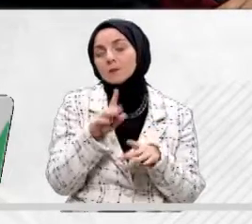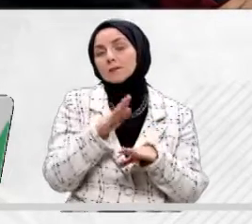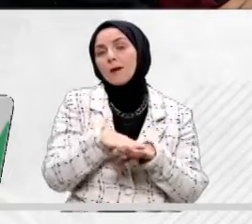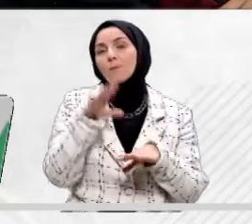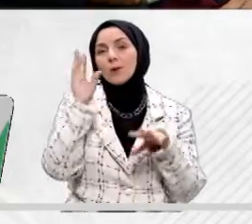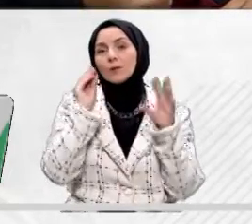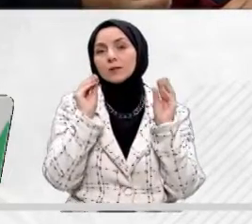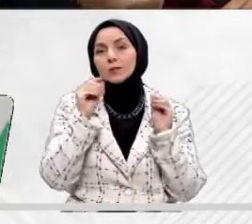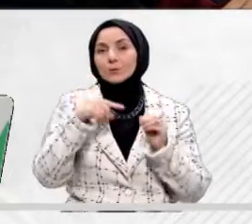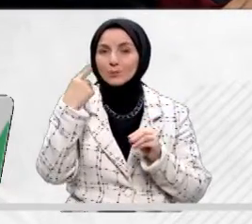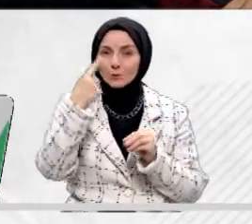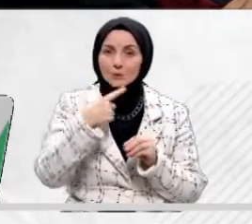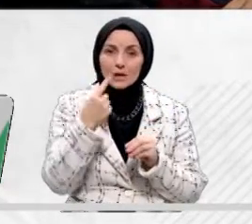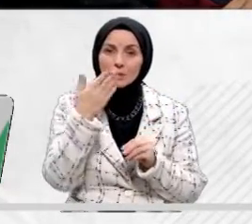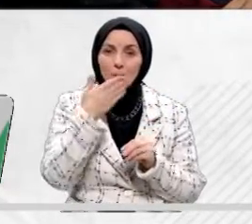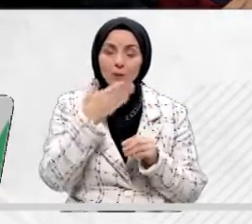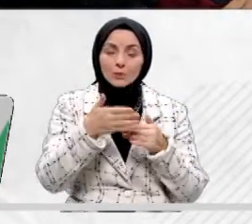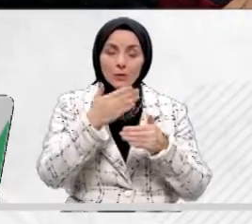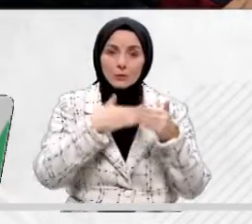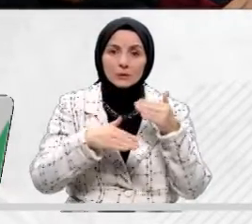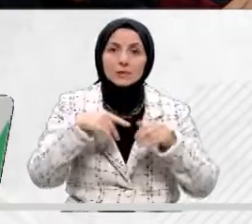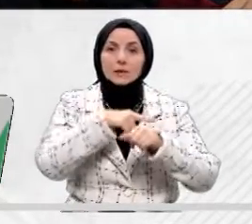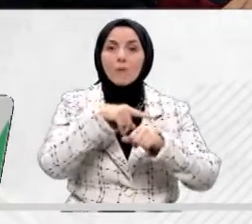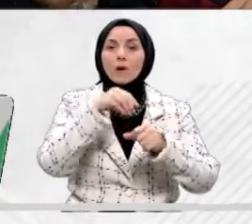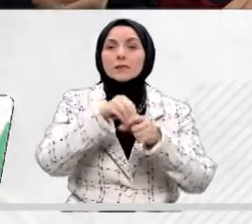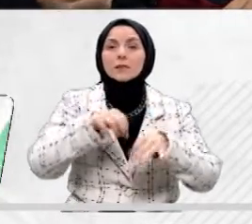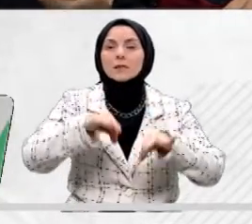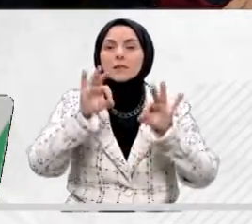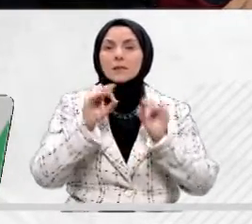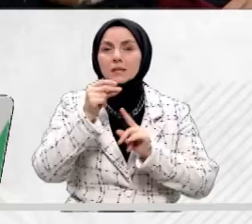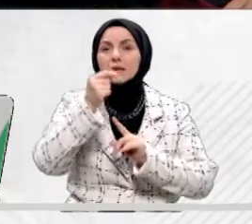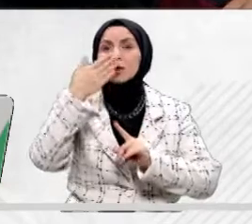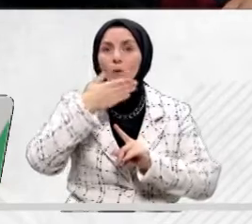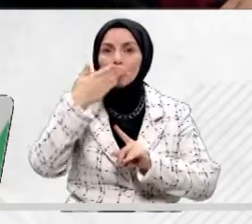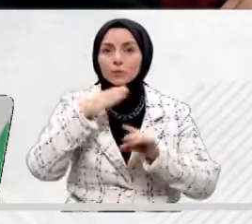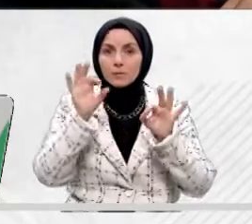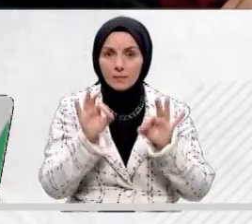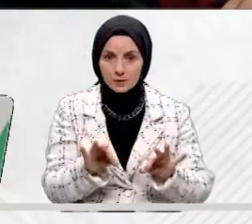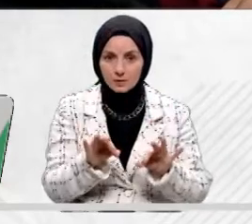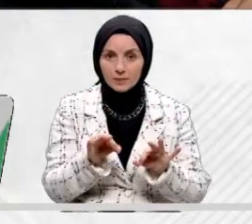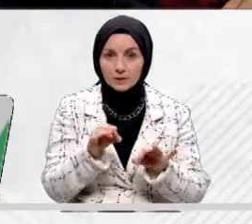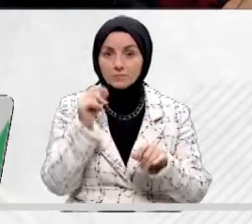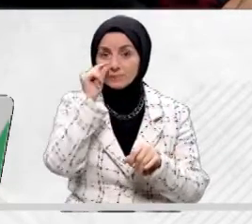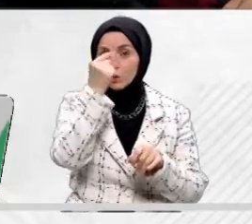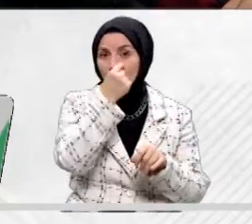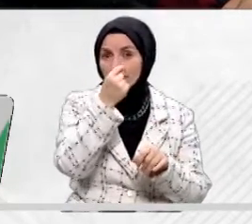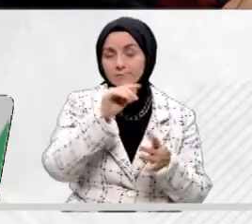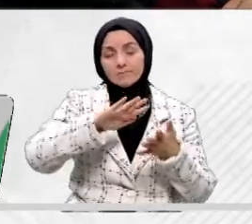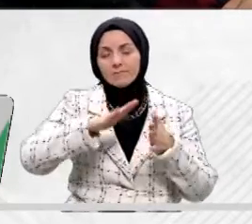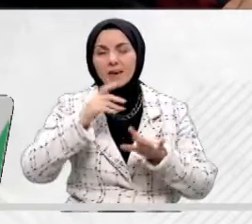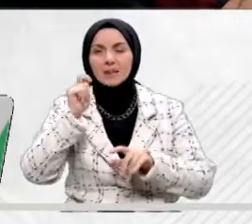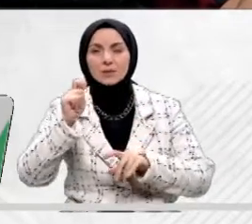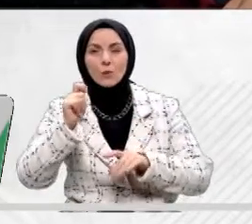dönemindeki hazırlık ilkokula başlamayı kolaylaştıran ya da zorlaştıran bir dönemdir